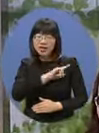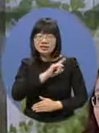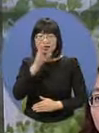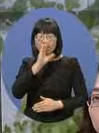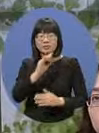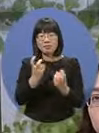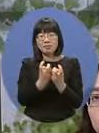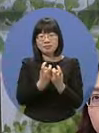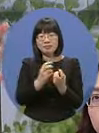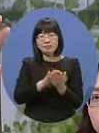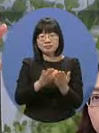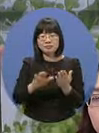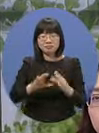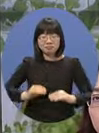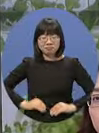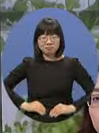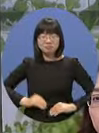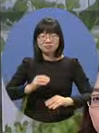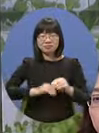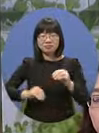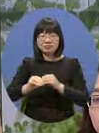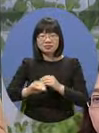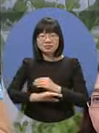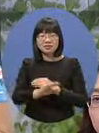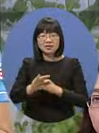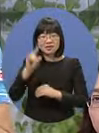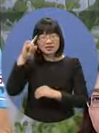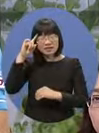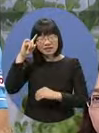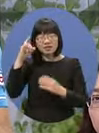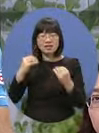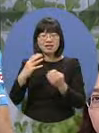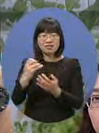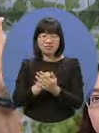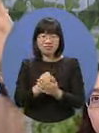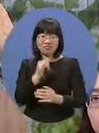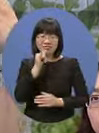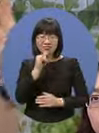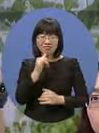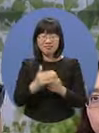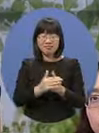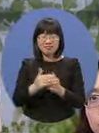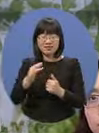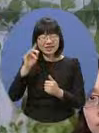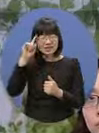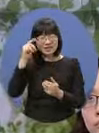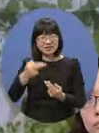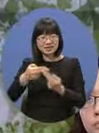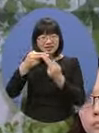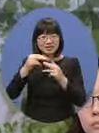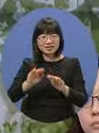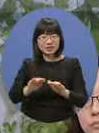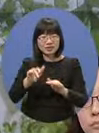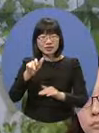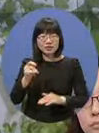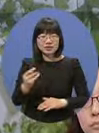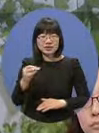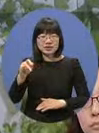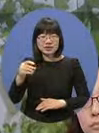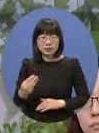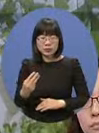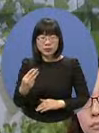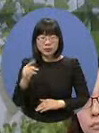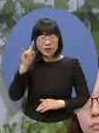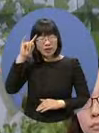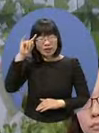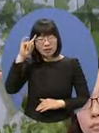좋은 방법이고요. 예, 굶으면 굶을수록 사실 우리가 스트레스를 많이 받잖아요. 그럼요. 그 스트레스가 쌓이면 그 코티졸이라고 스트레스